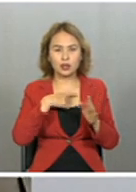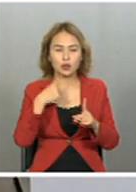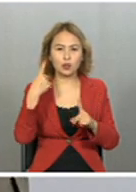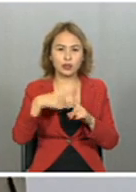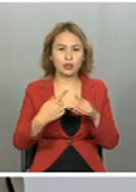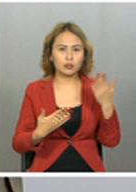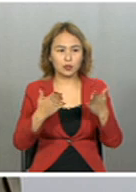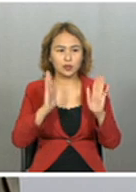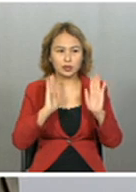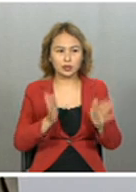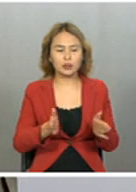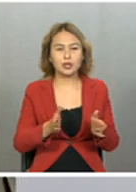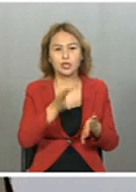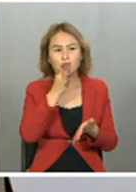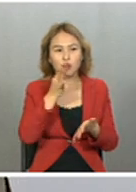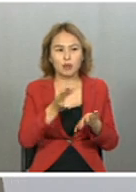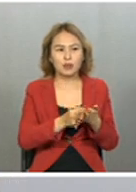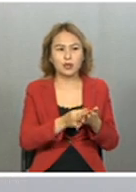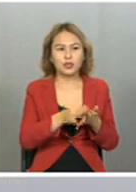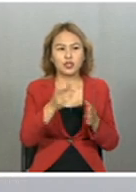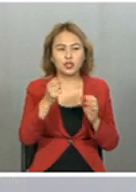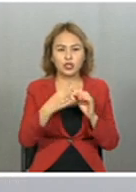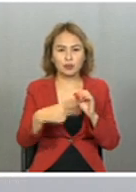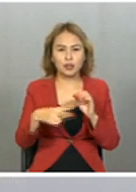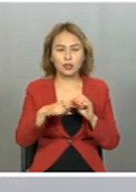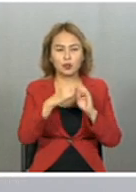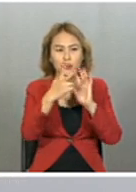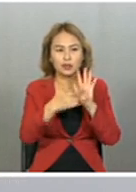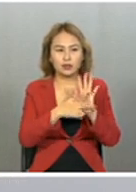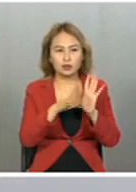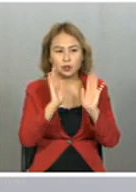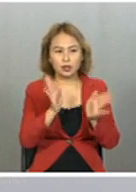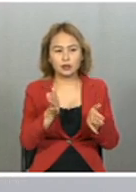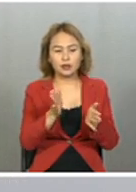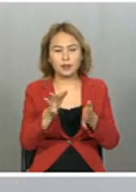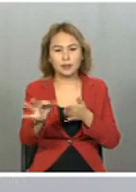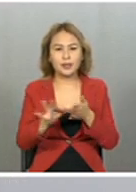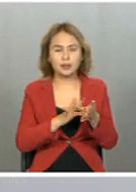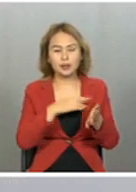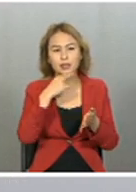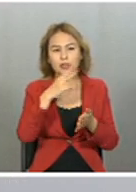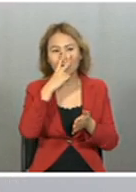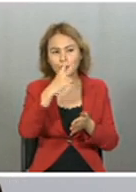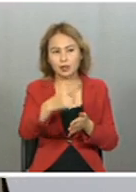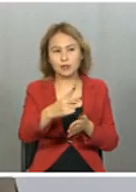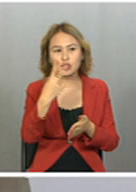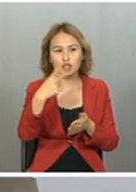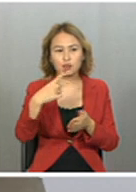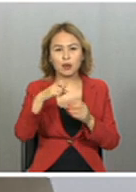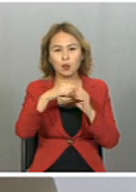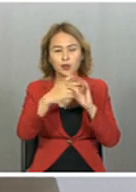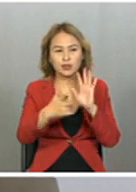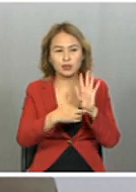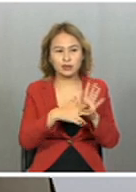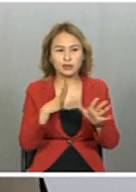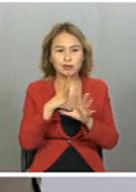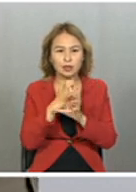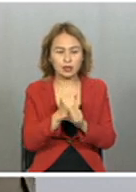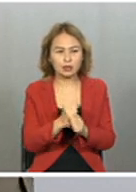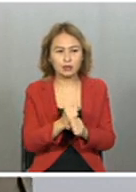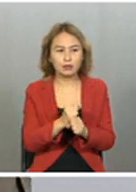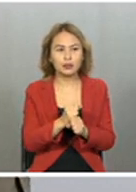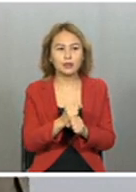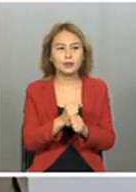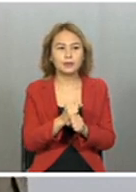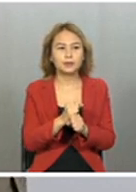болсақ, жауабы 20-дан 18 болады. Бірден назар аударамыз, 20-18 қысқарады.